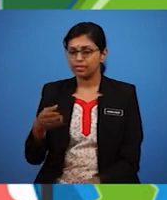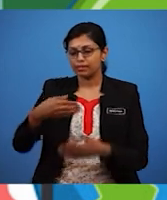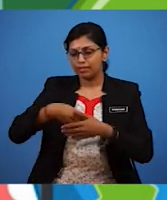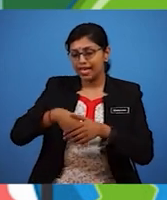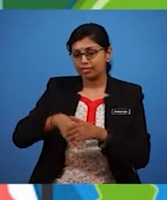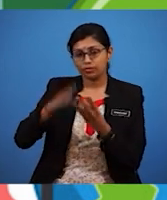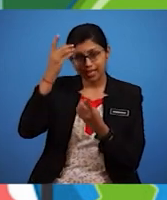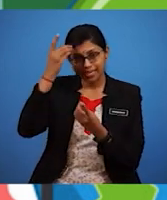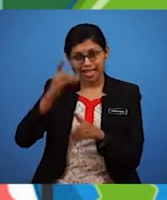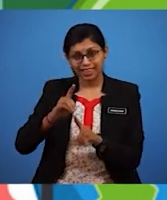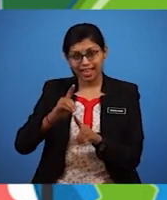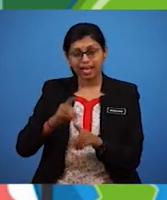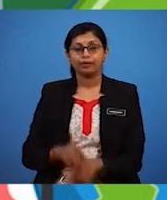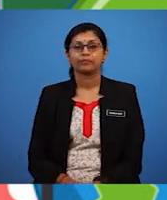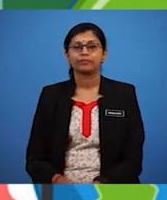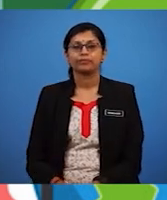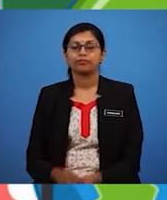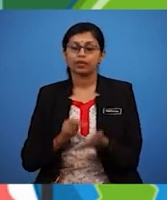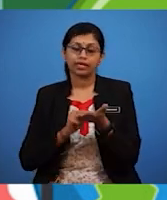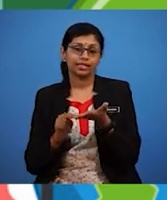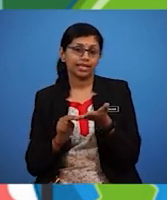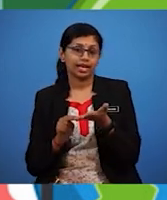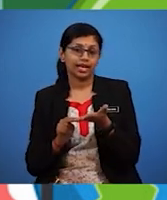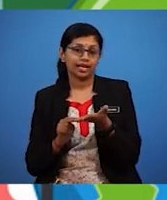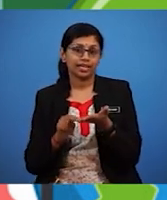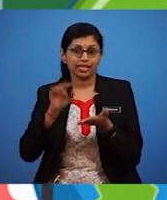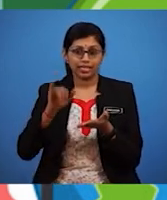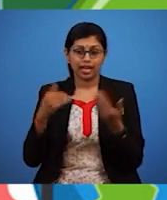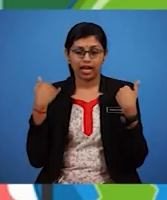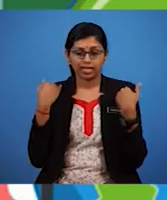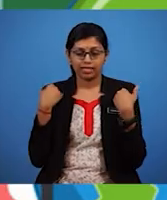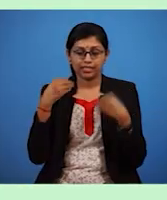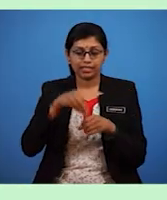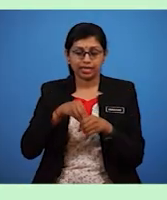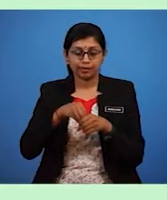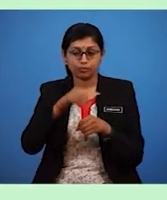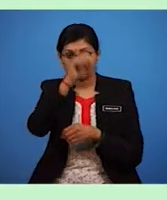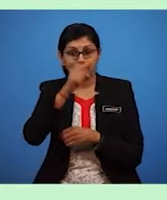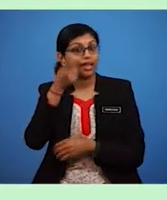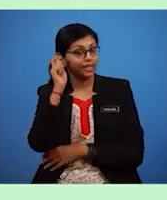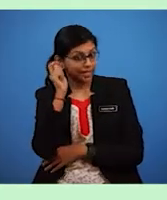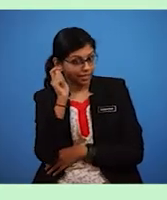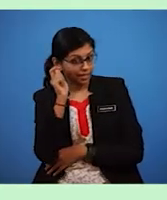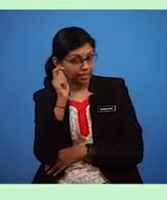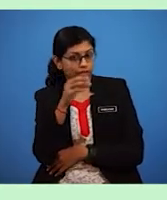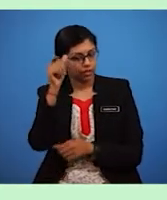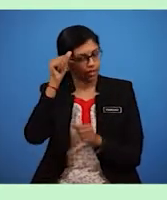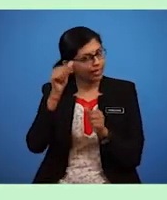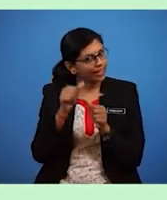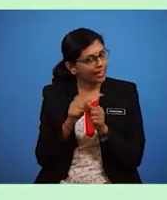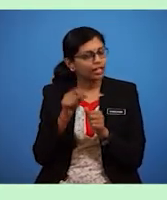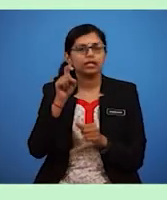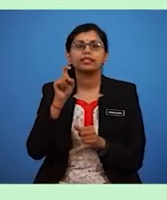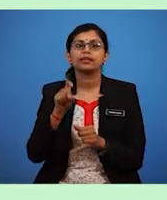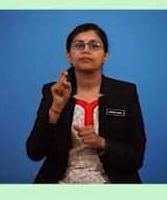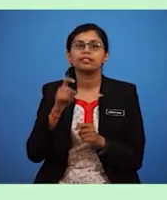memasukkan data atau nilai yang ada dari soalan tadi dan ingat, di sini